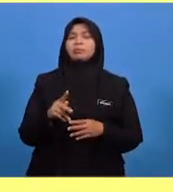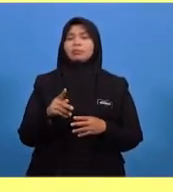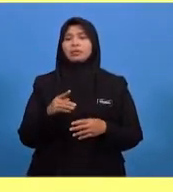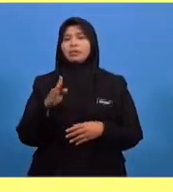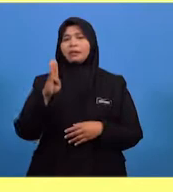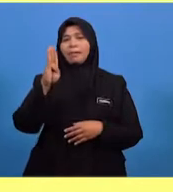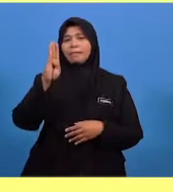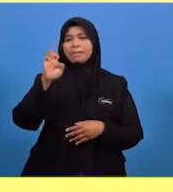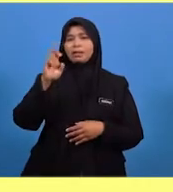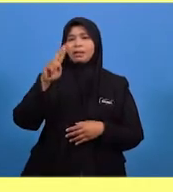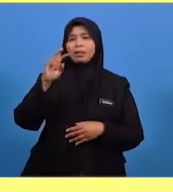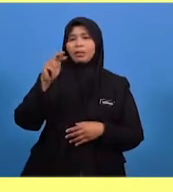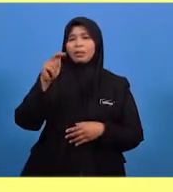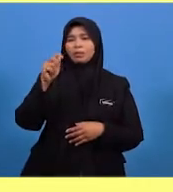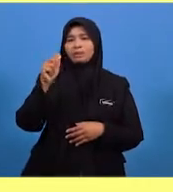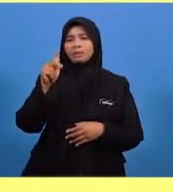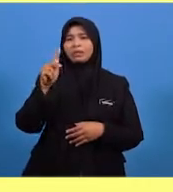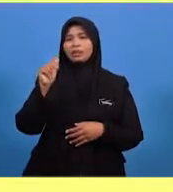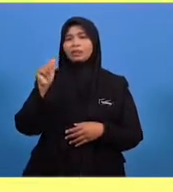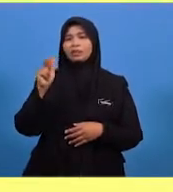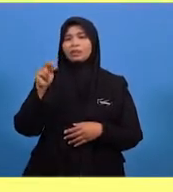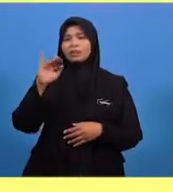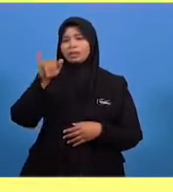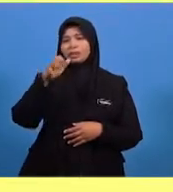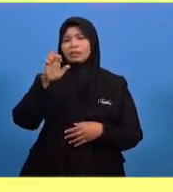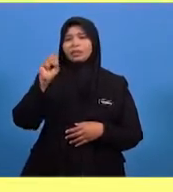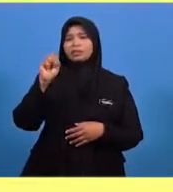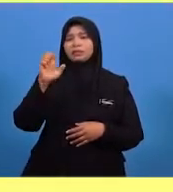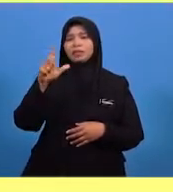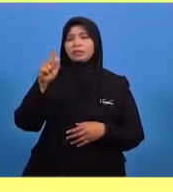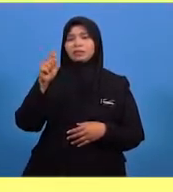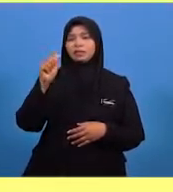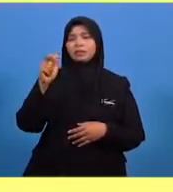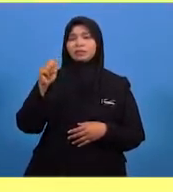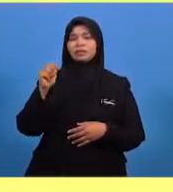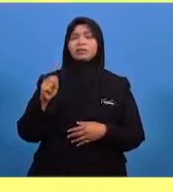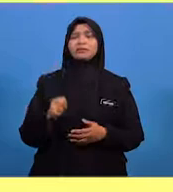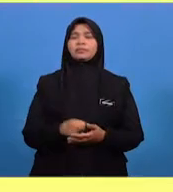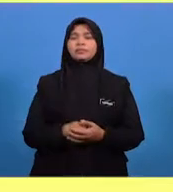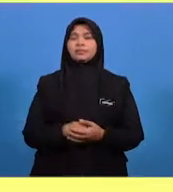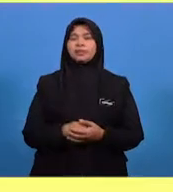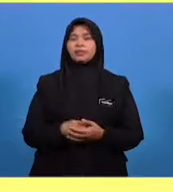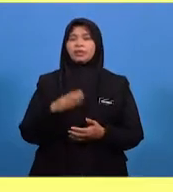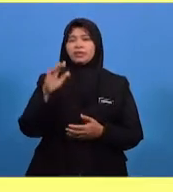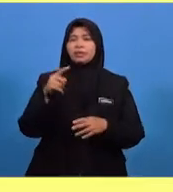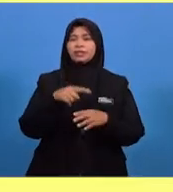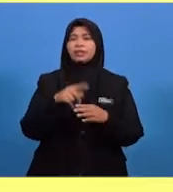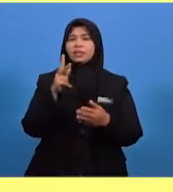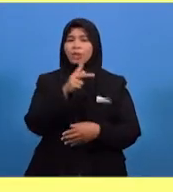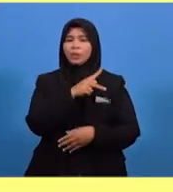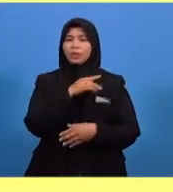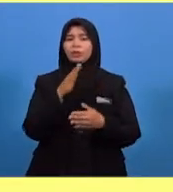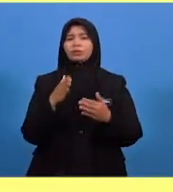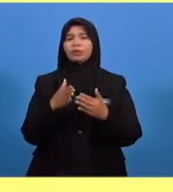jesselton juga dikenali sebagai pemberontakan tabel tense yang diketuai